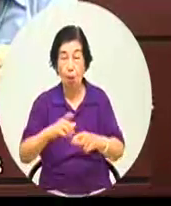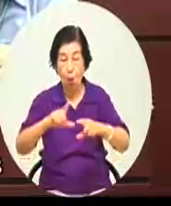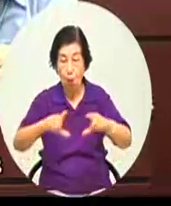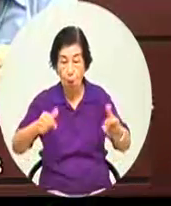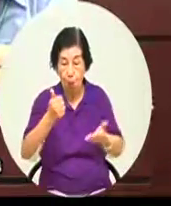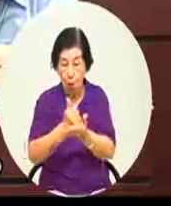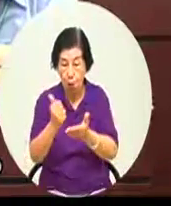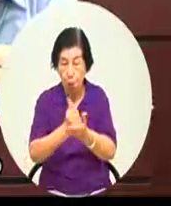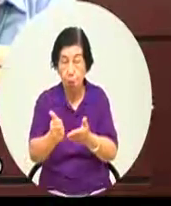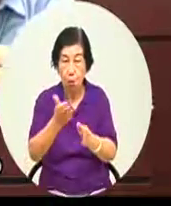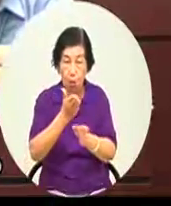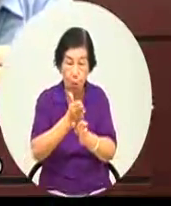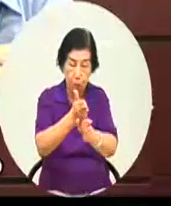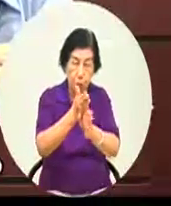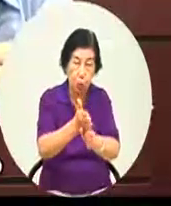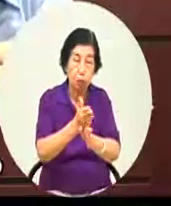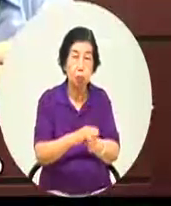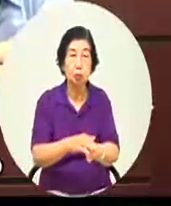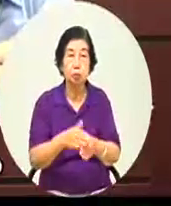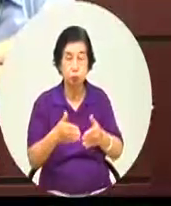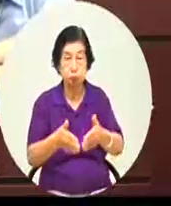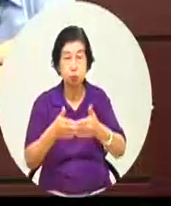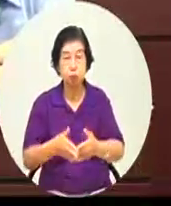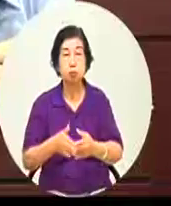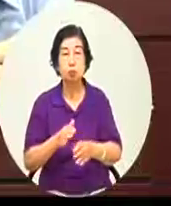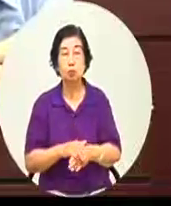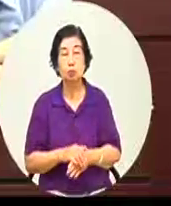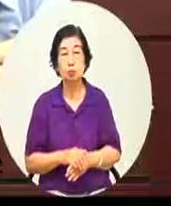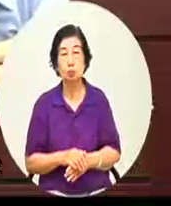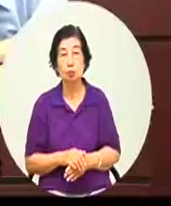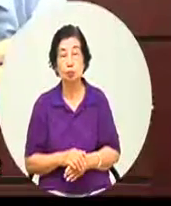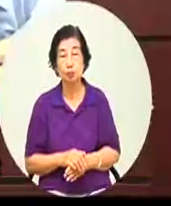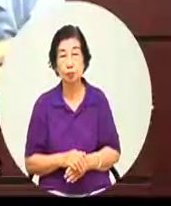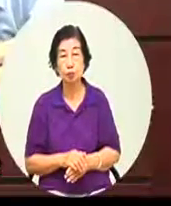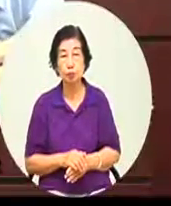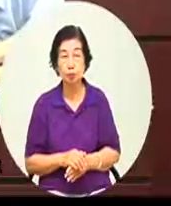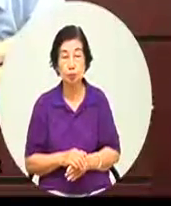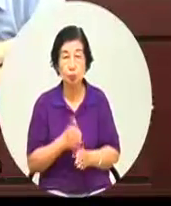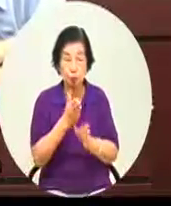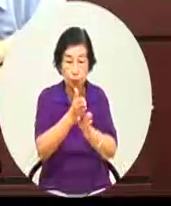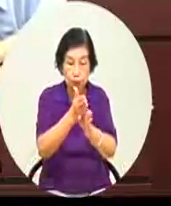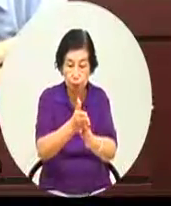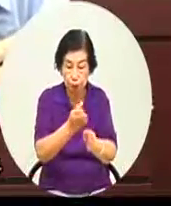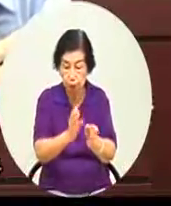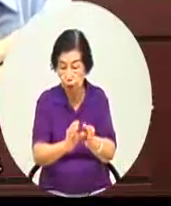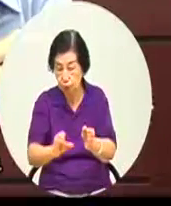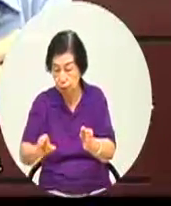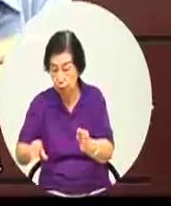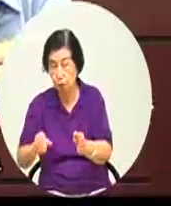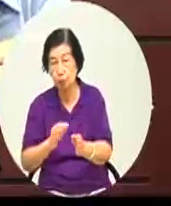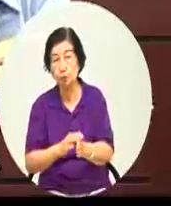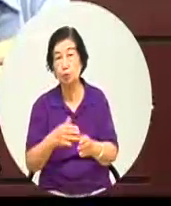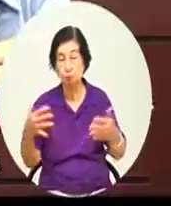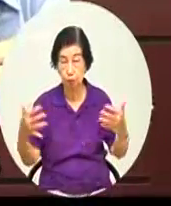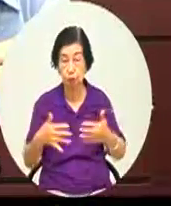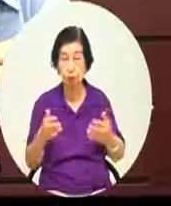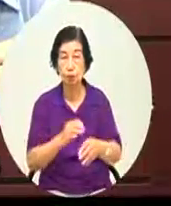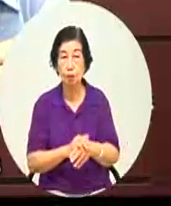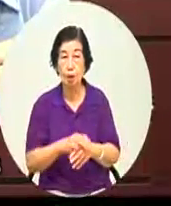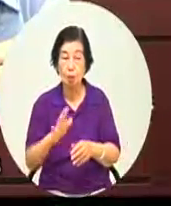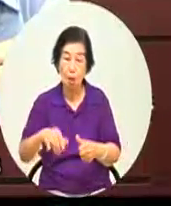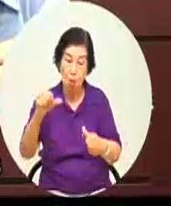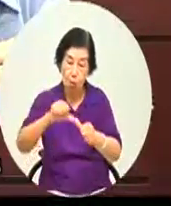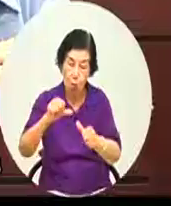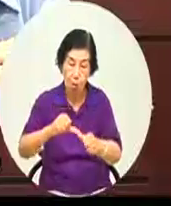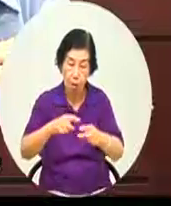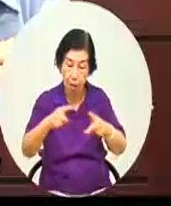的需求了哈，所以我说这个会是结构性的问题，因为即使罚单下去，他们还是愿意去违停，那就是地